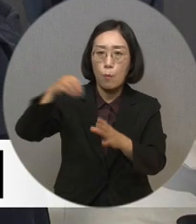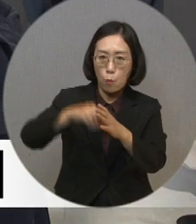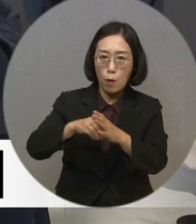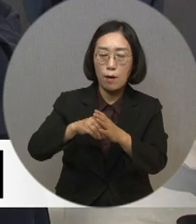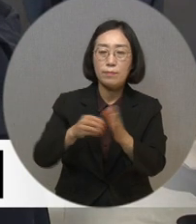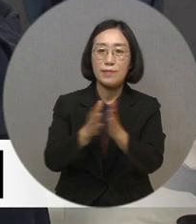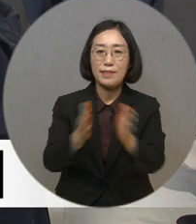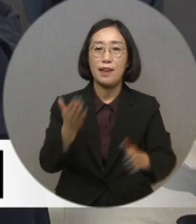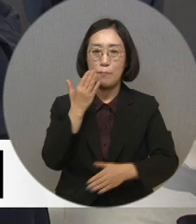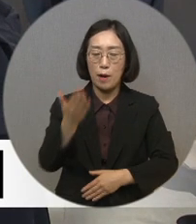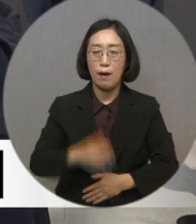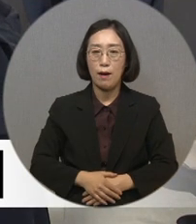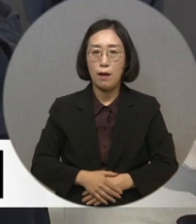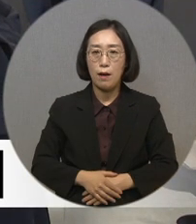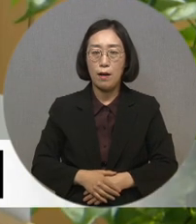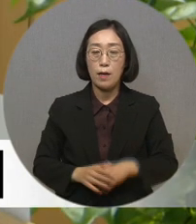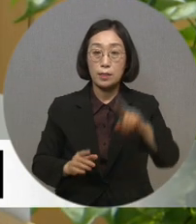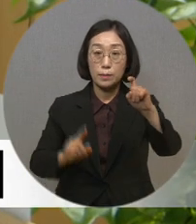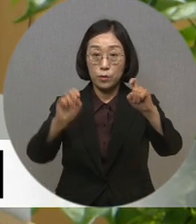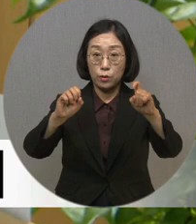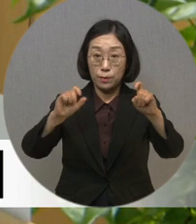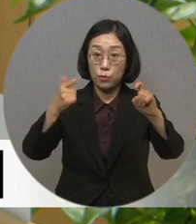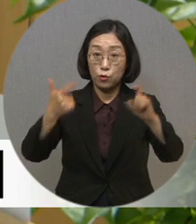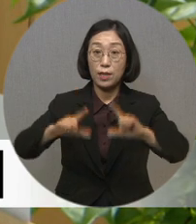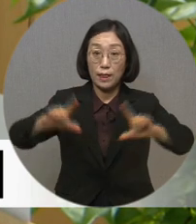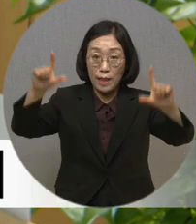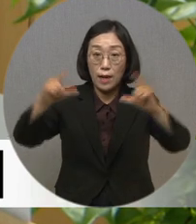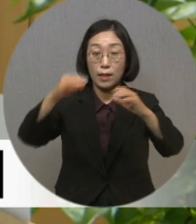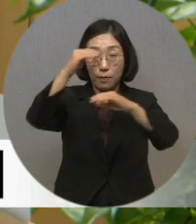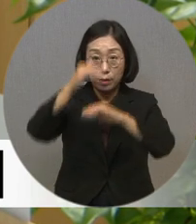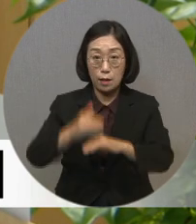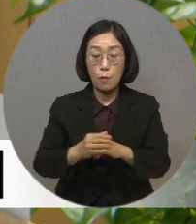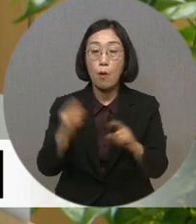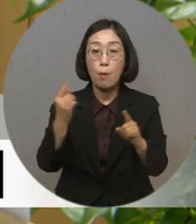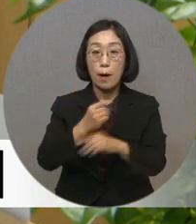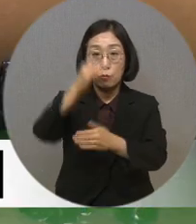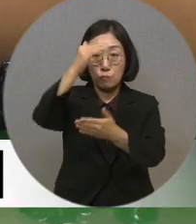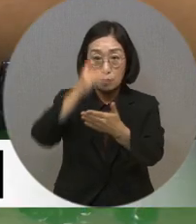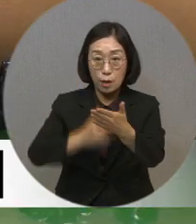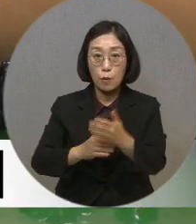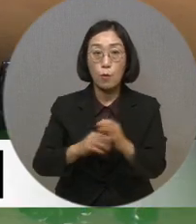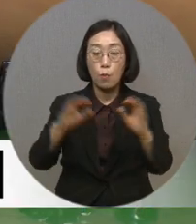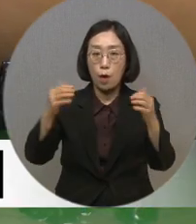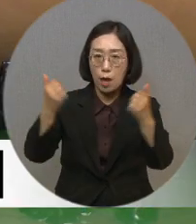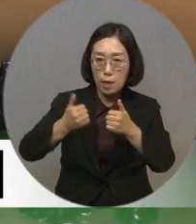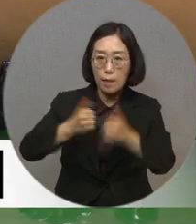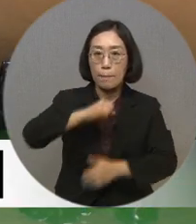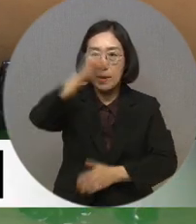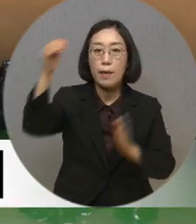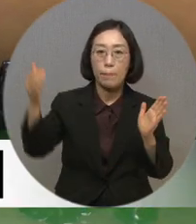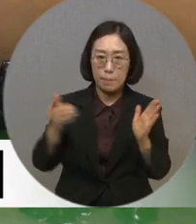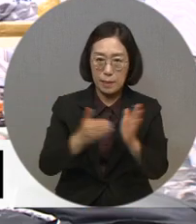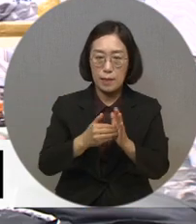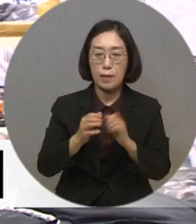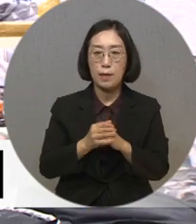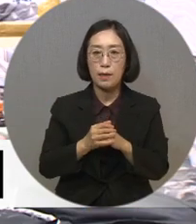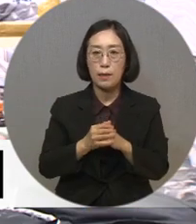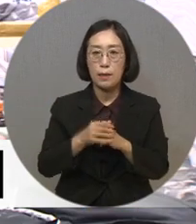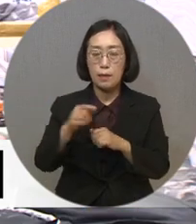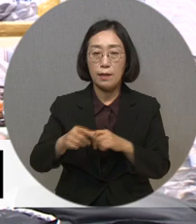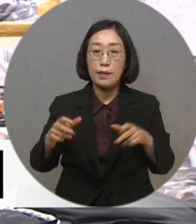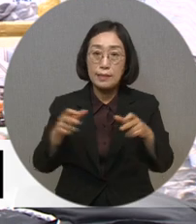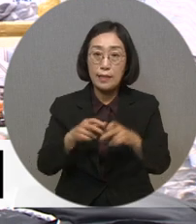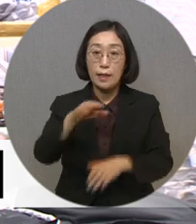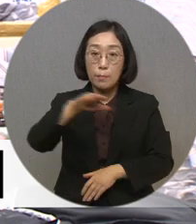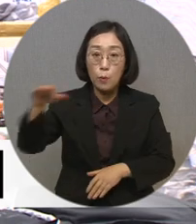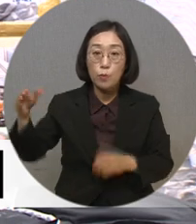전했습니다. 지난달 16일 이 같은 내용을 담은 시행령 개정안이 국무회의를 통과한 바 있습니다. 장애인